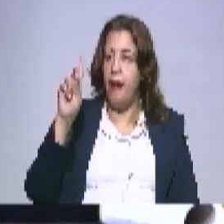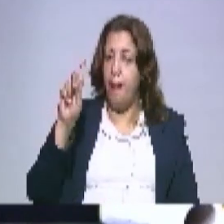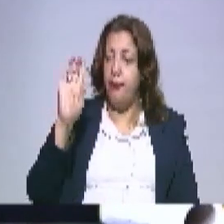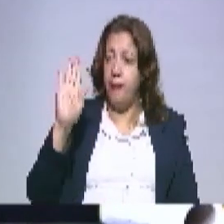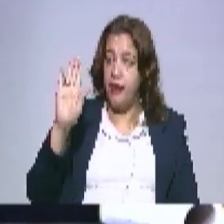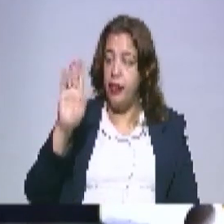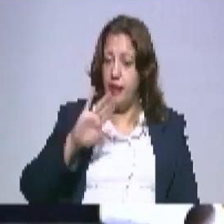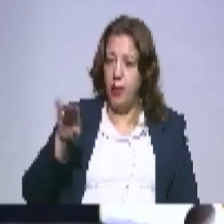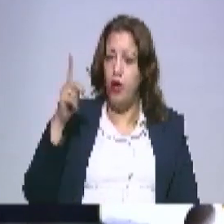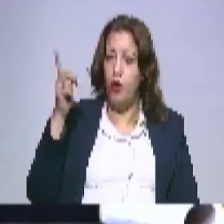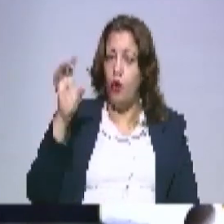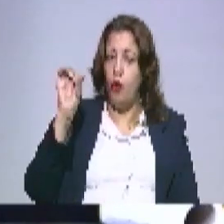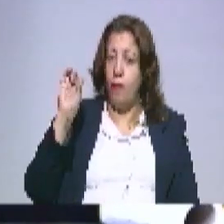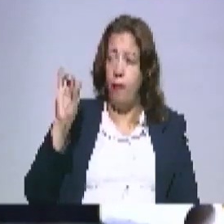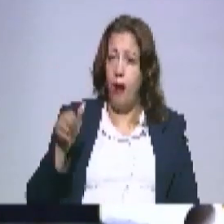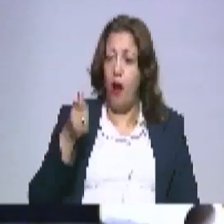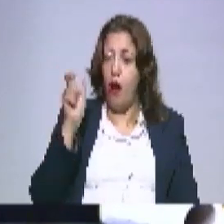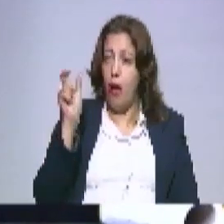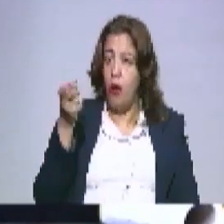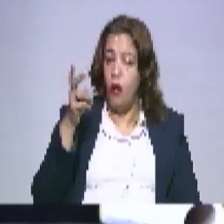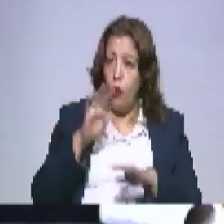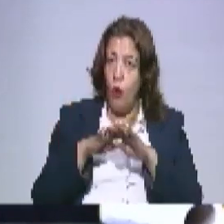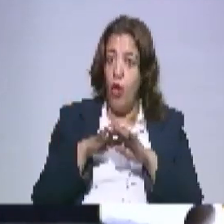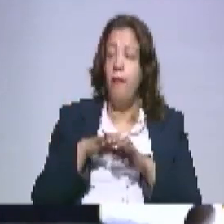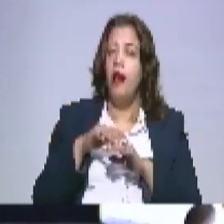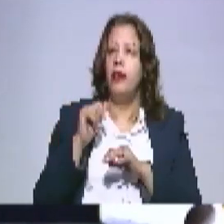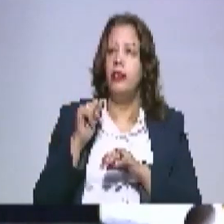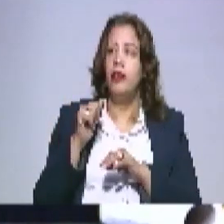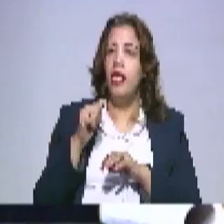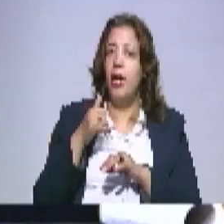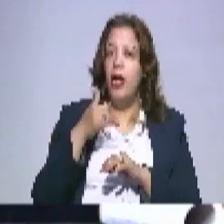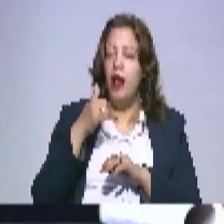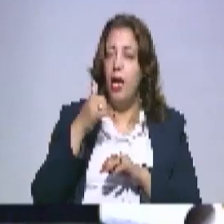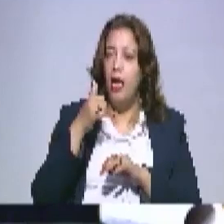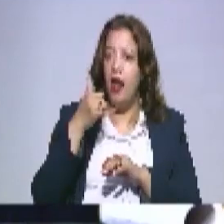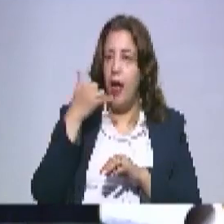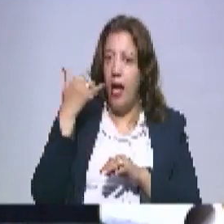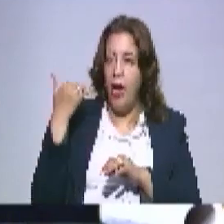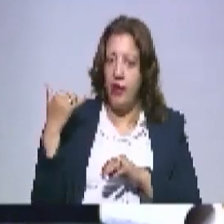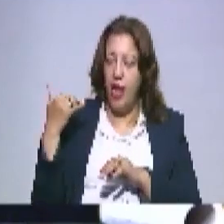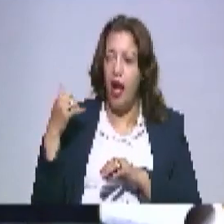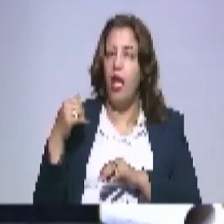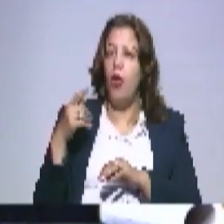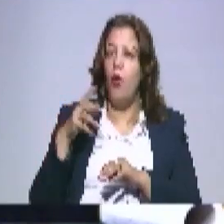شويه زيت زيتون، وحطيناهم في الصينيه، ودخلنا معاهم مشروم، ودخلنا معاهم فلفل الوان،